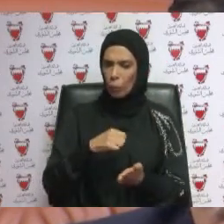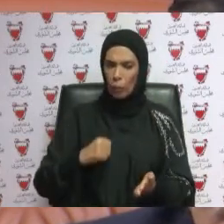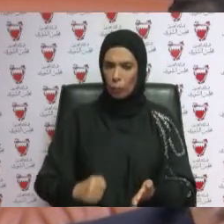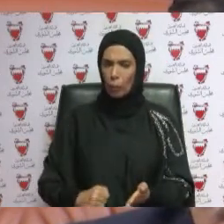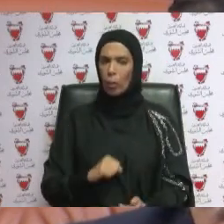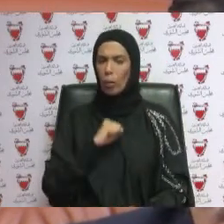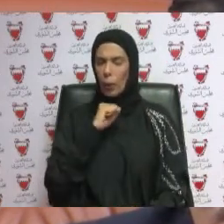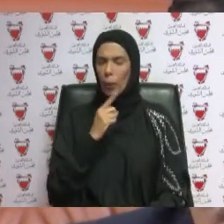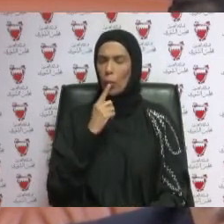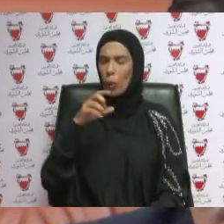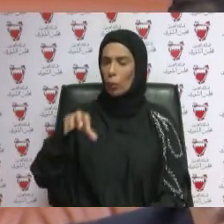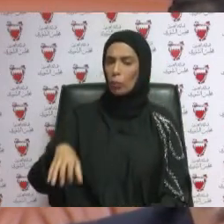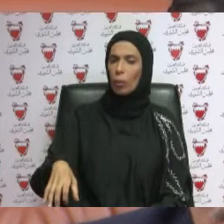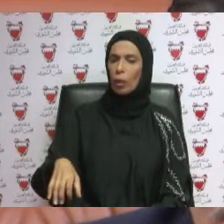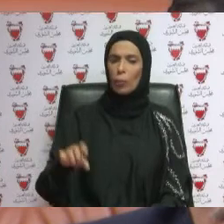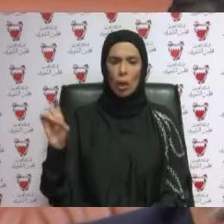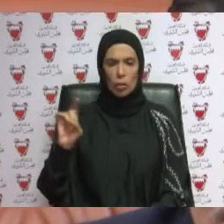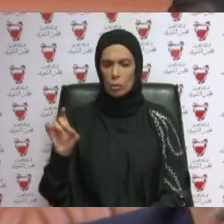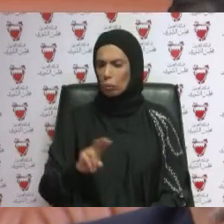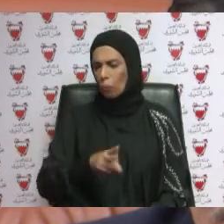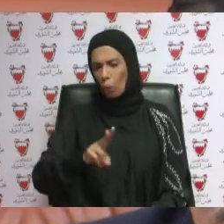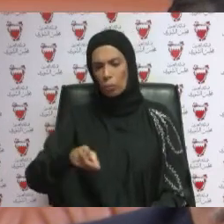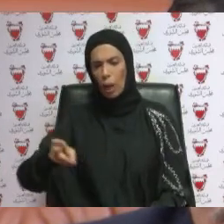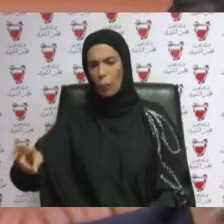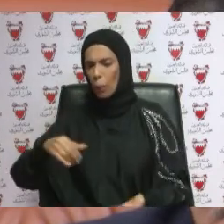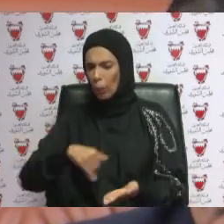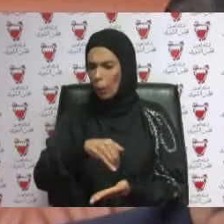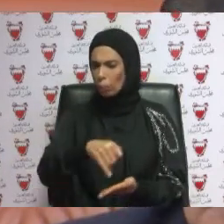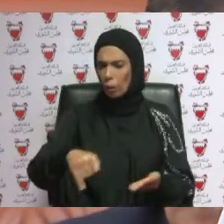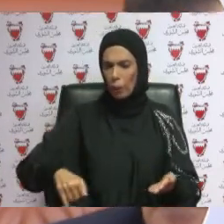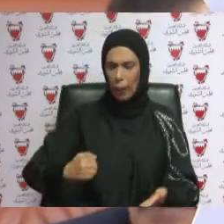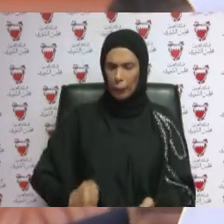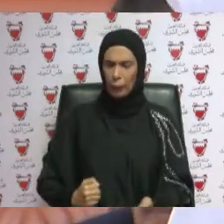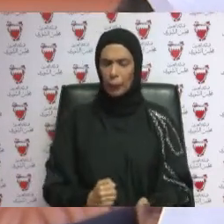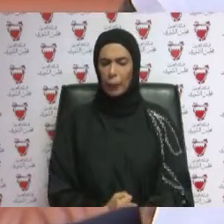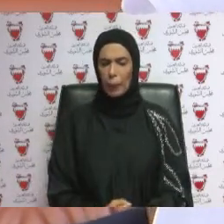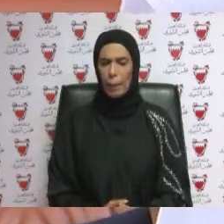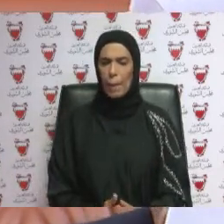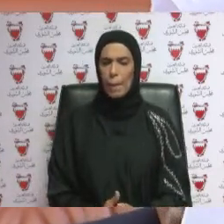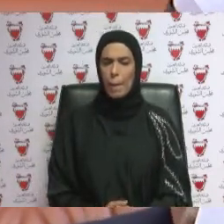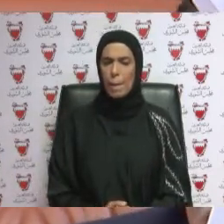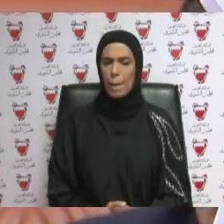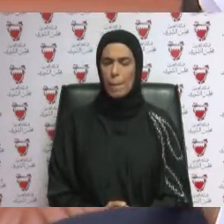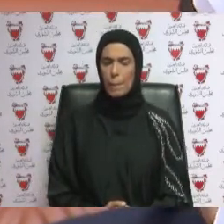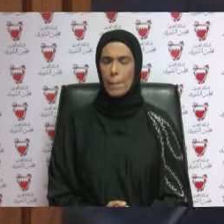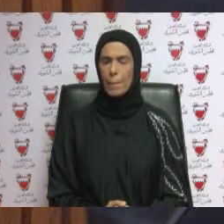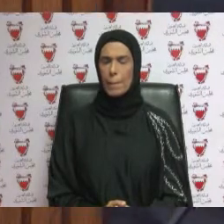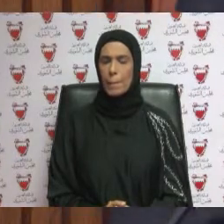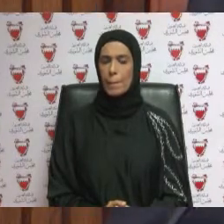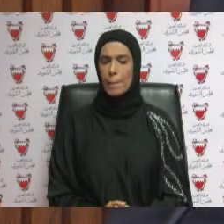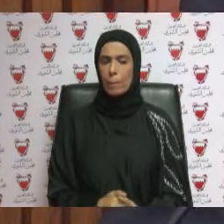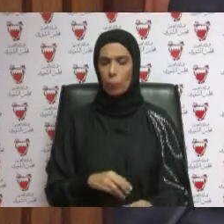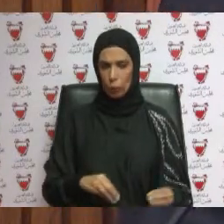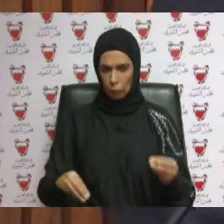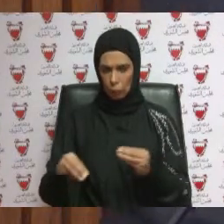المنامة والمحرم أو سترة والمعامير وإلى آخره. مع الرئيس أعتقد يعني هذا التعديل